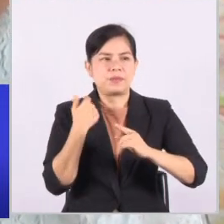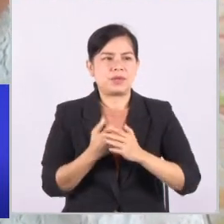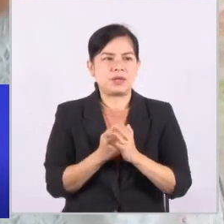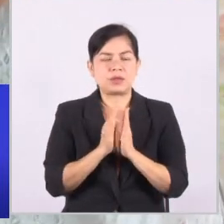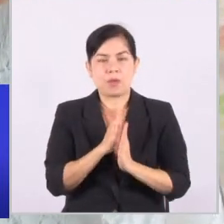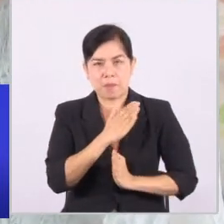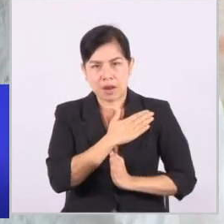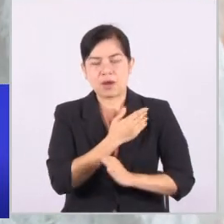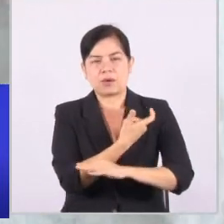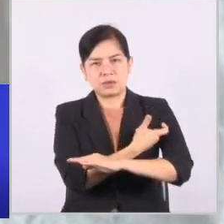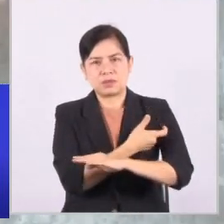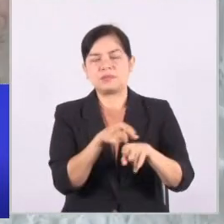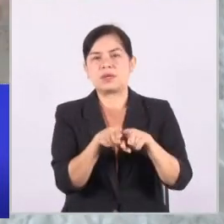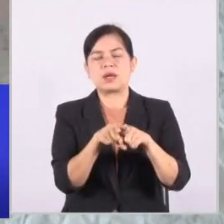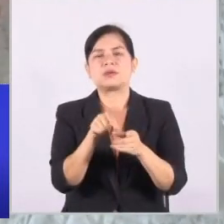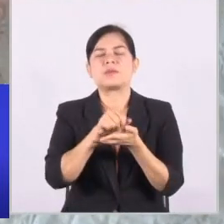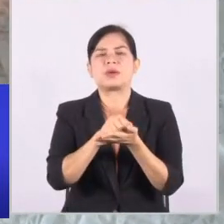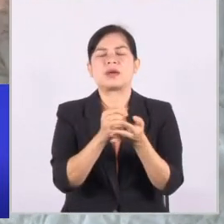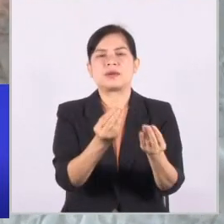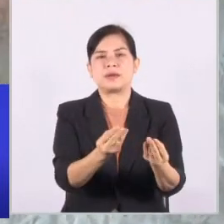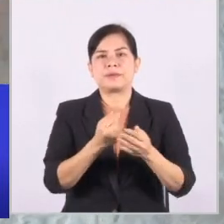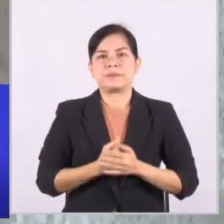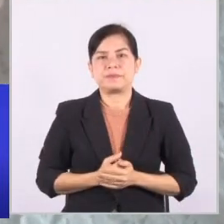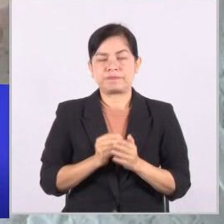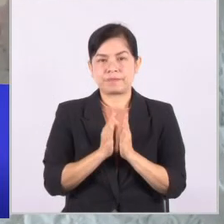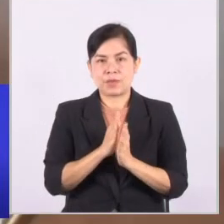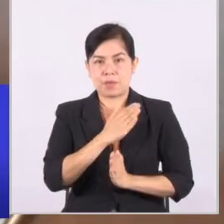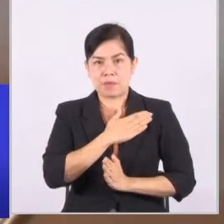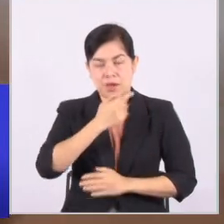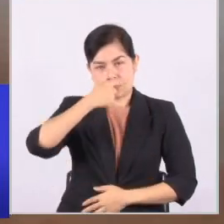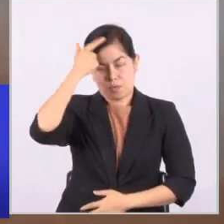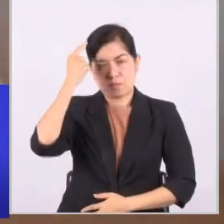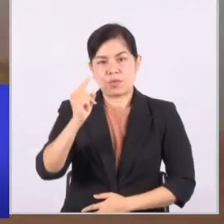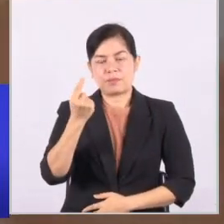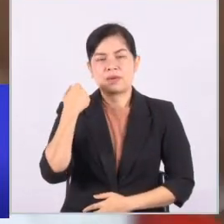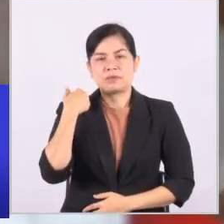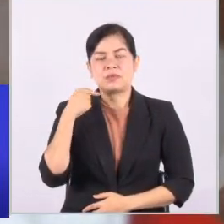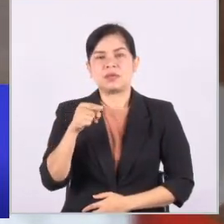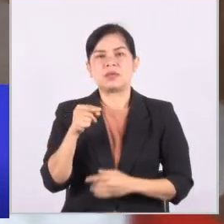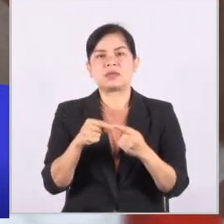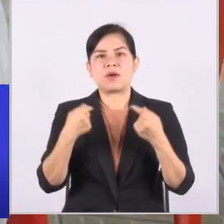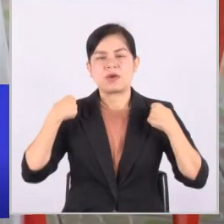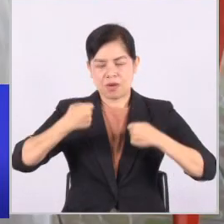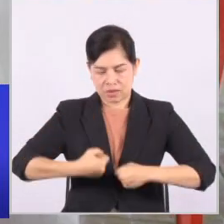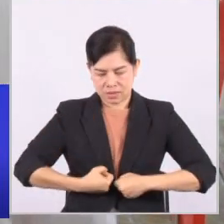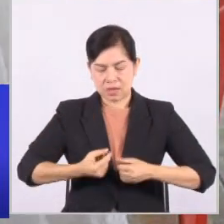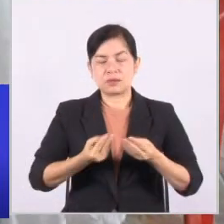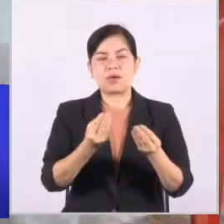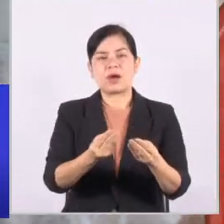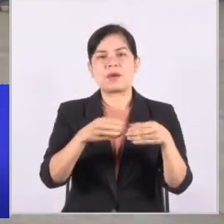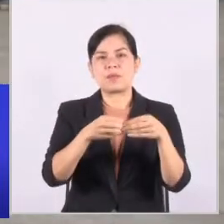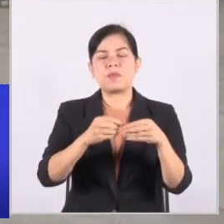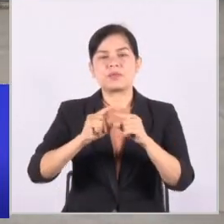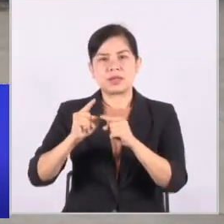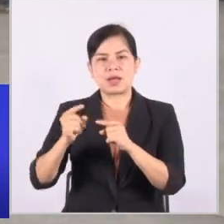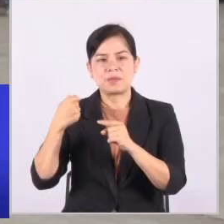ก็มานะคะแห่หน้าเข้าอุปสมบทเนี่ยก็ผู้จัดงานเขาก็เลยนำเสื้อทีมไปแจกจ่ายให้กับคนที่มาร่วมทำบุญก็เป็น